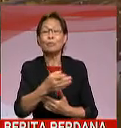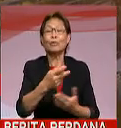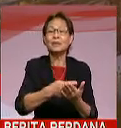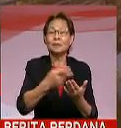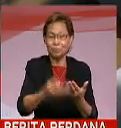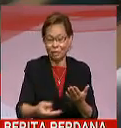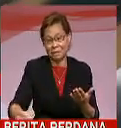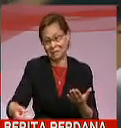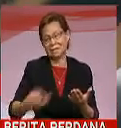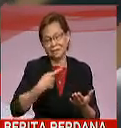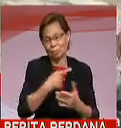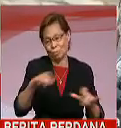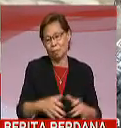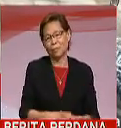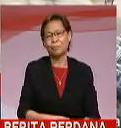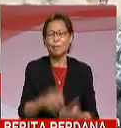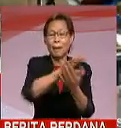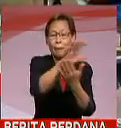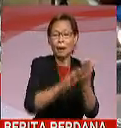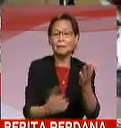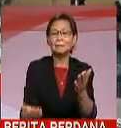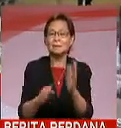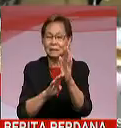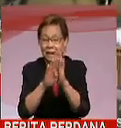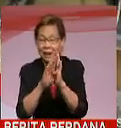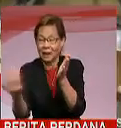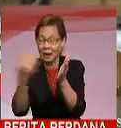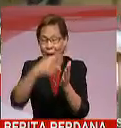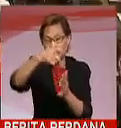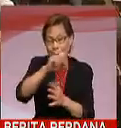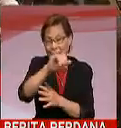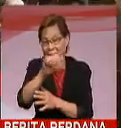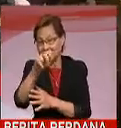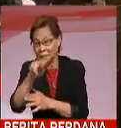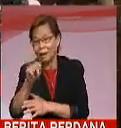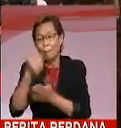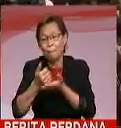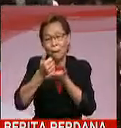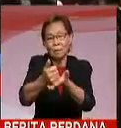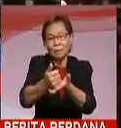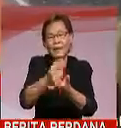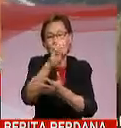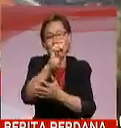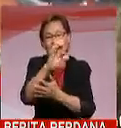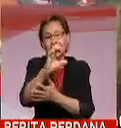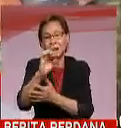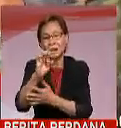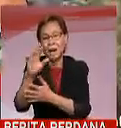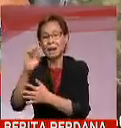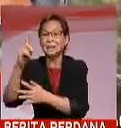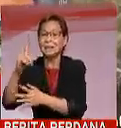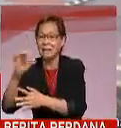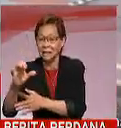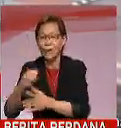lakukan. Tambahnya, menerusi Pelan Jana Semula Ekonomi Negara Penjana, ia akan membantu ECERDC